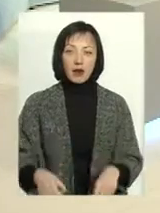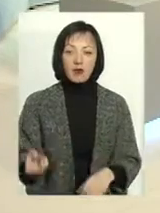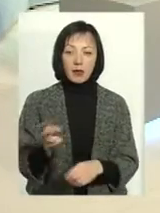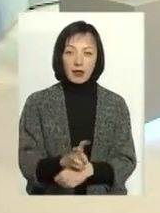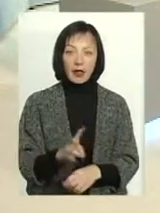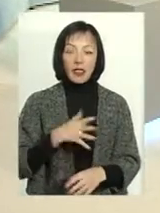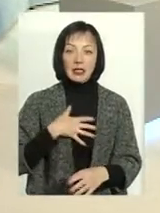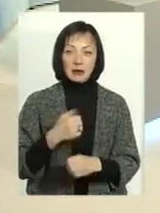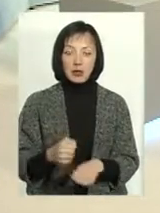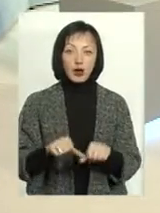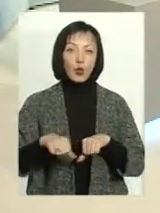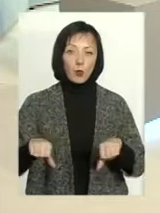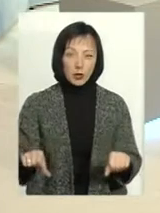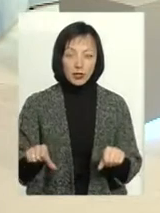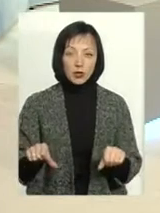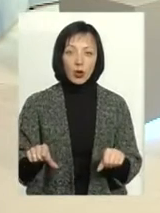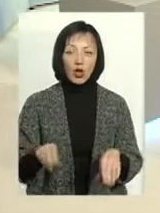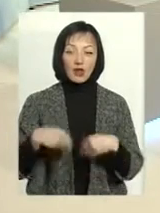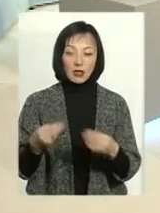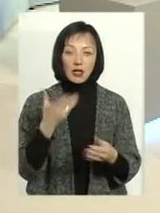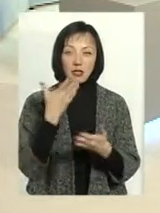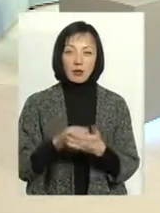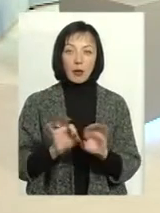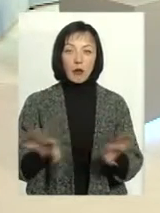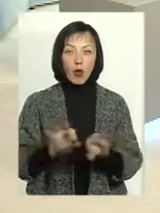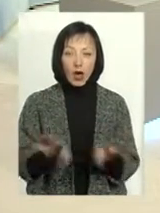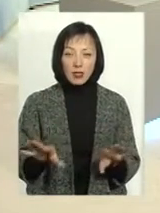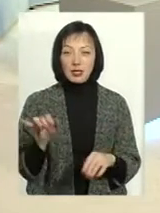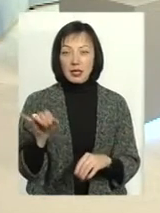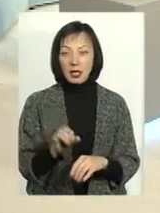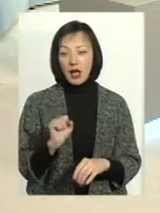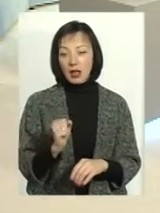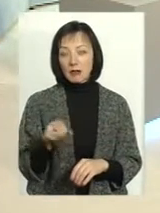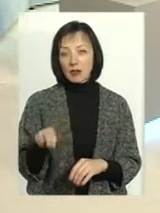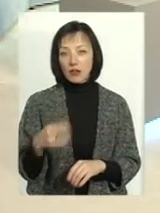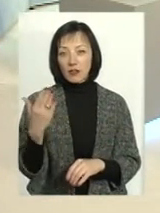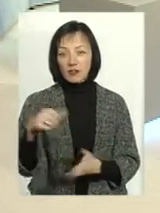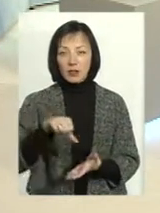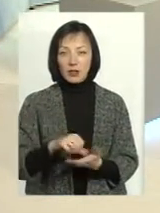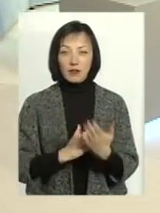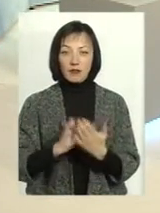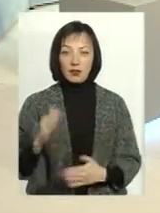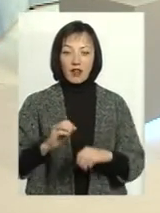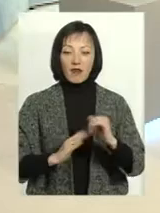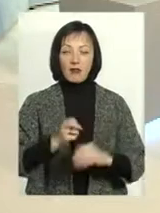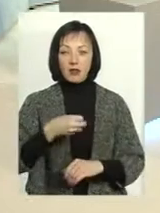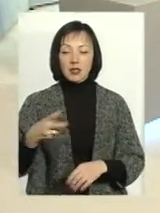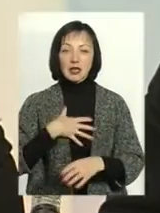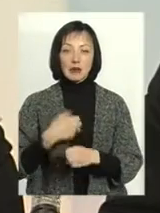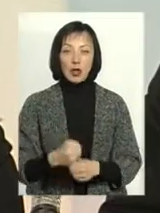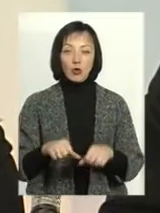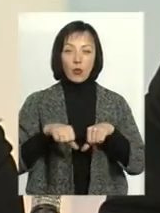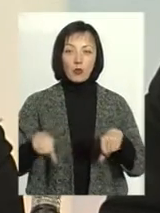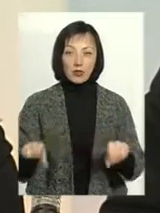на дисциплінарну комісію, надати свої пояснення. І от Андрій Петрович, як член Вищої кваліфікаційно-дисциплінарної